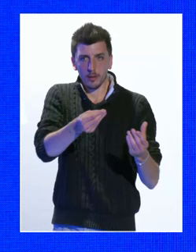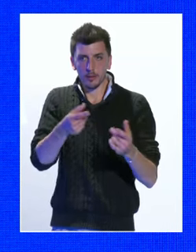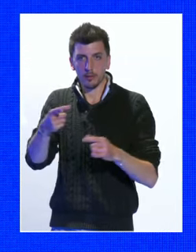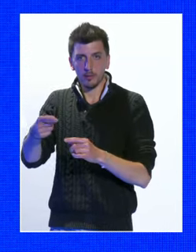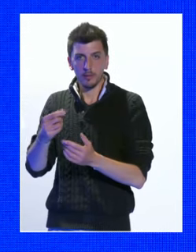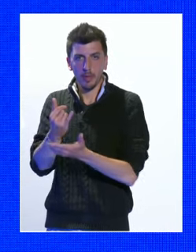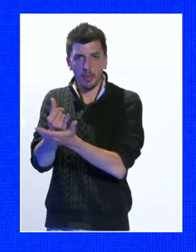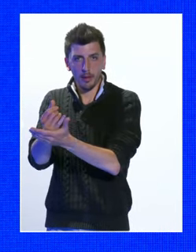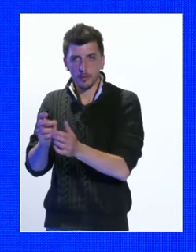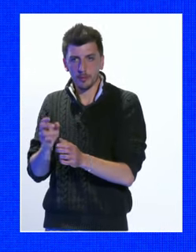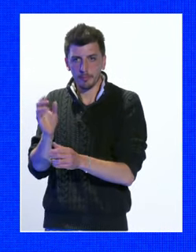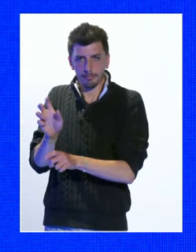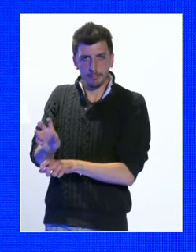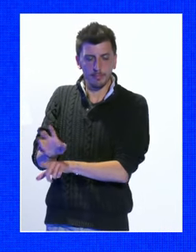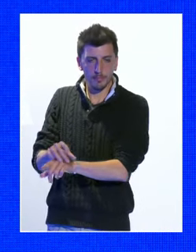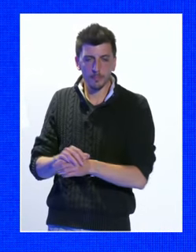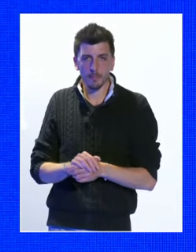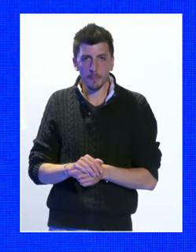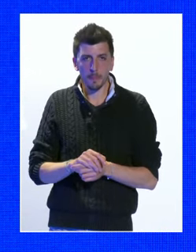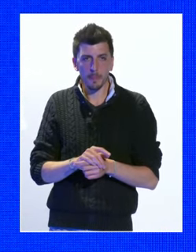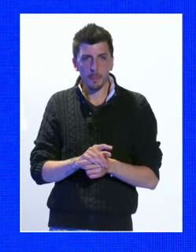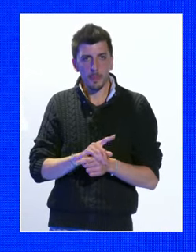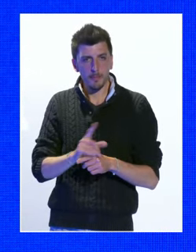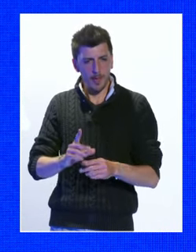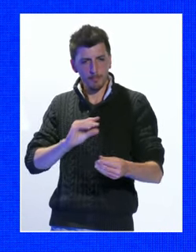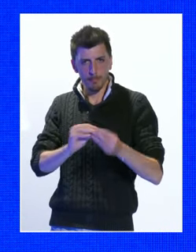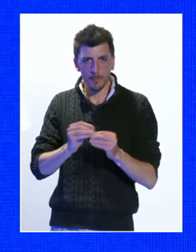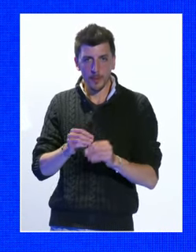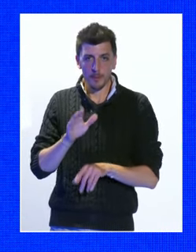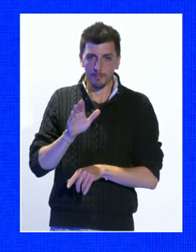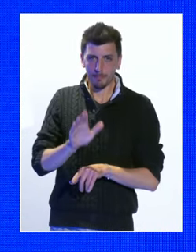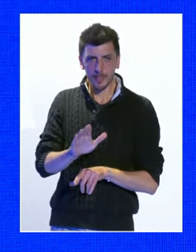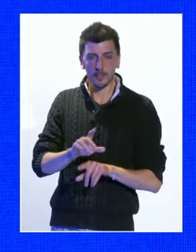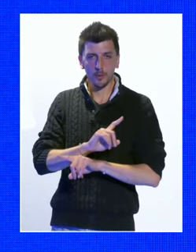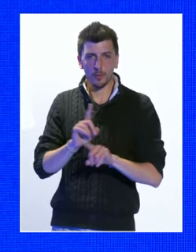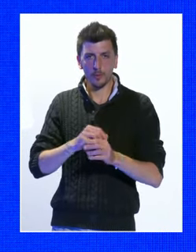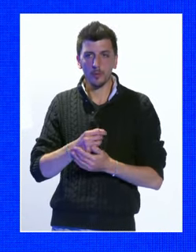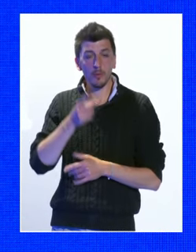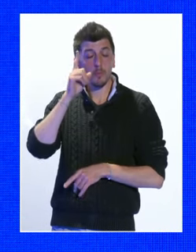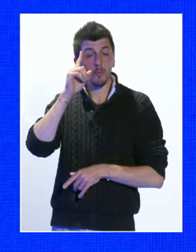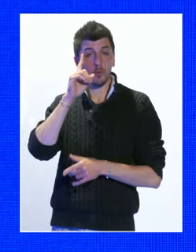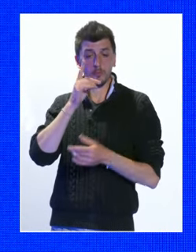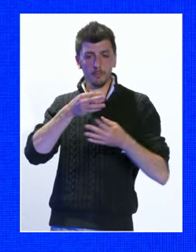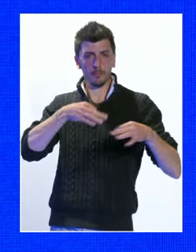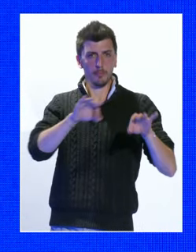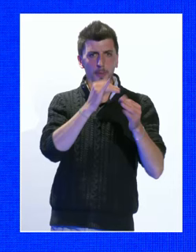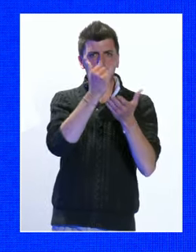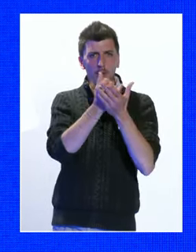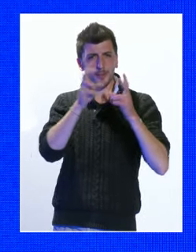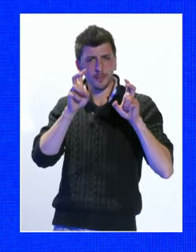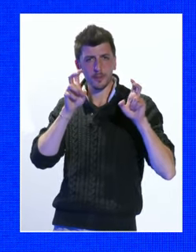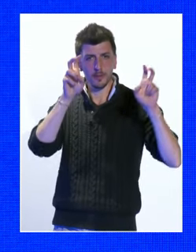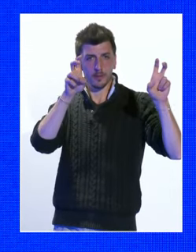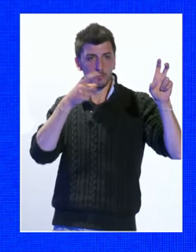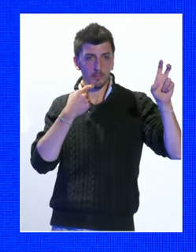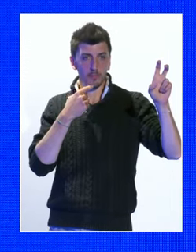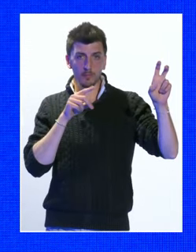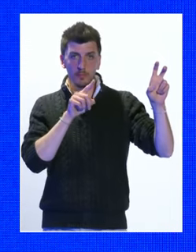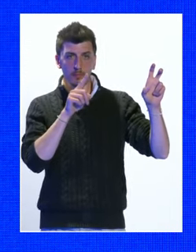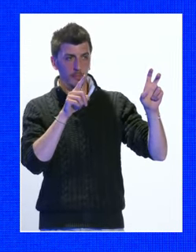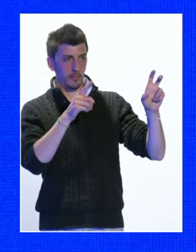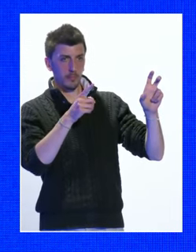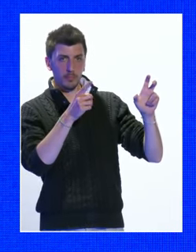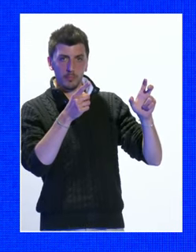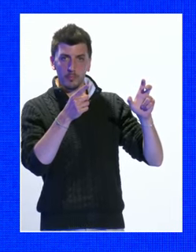pas la panacée, car si les pays qui ont les impôts les plus élevés étaient les plus prospères et les plus